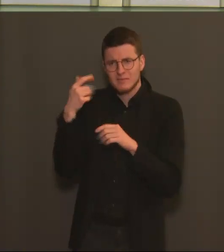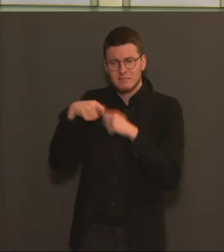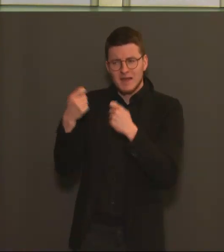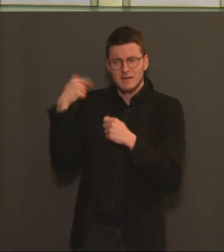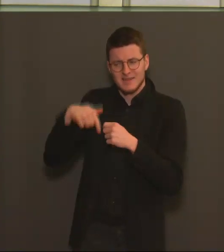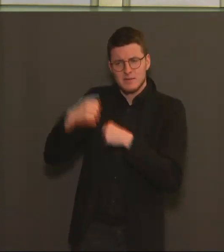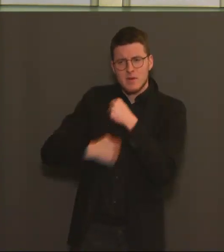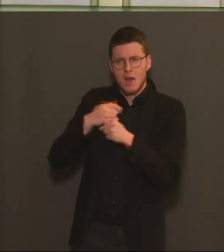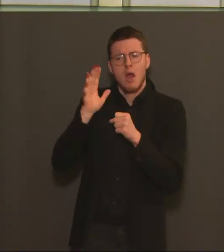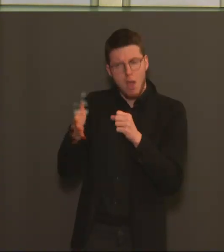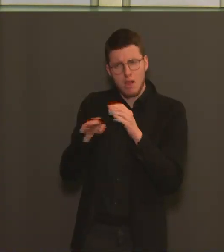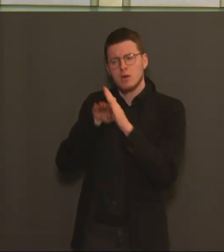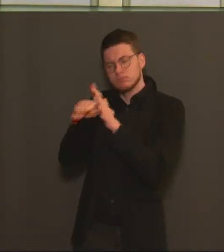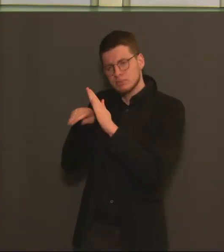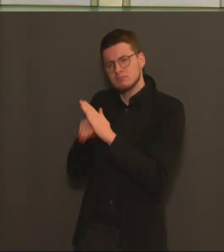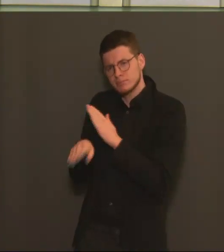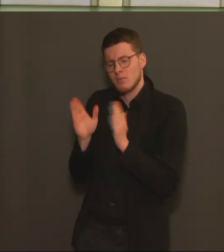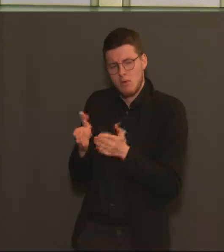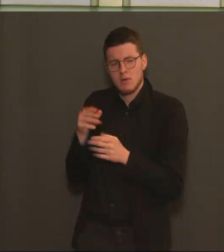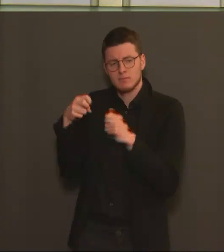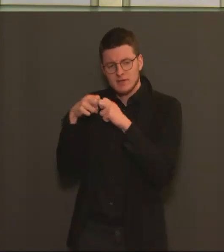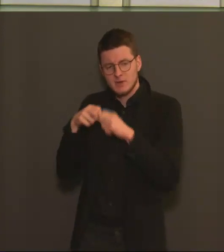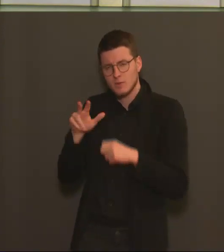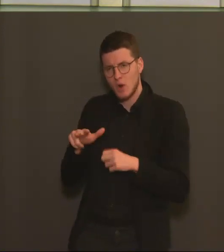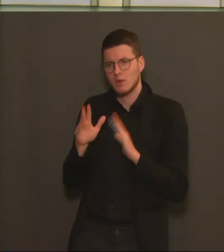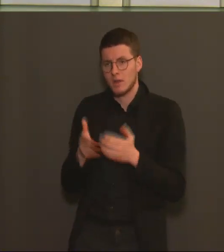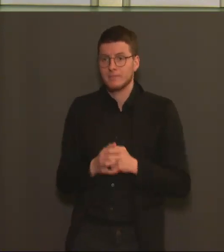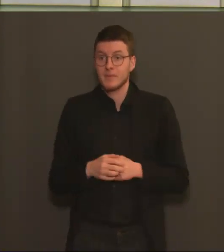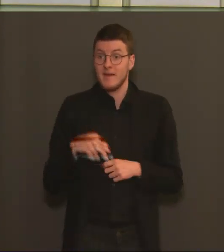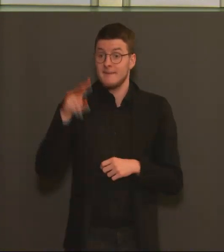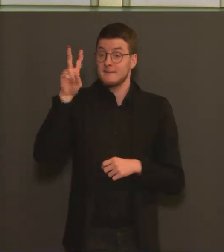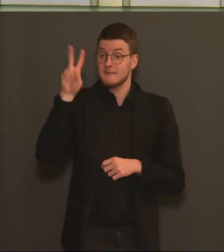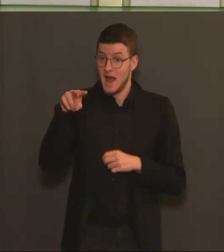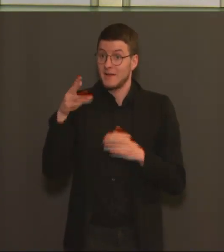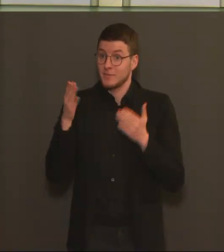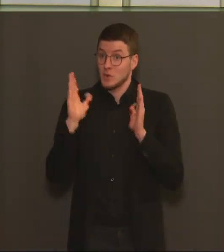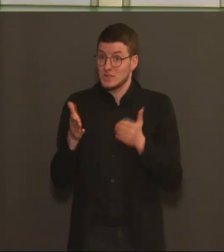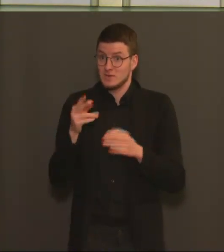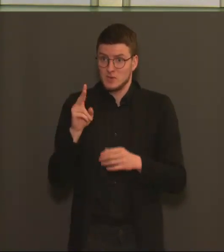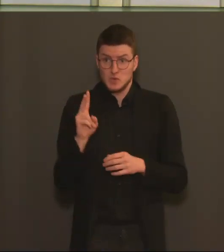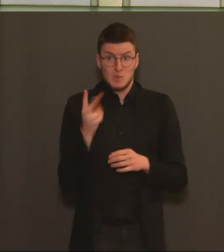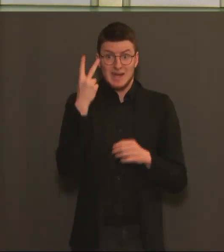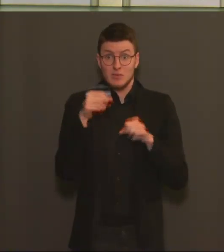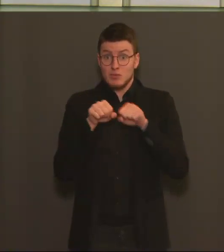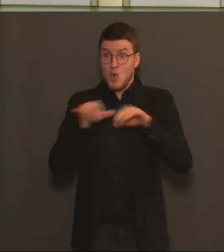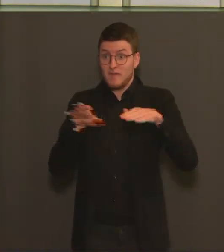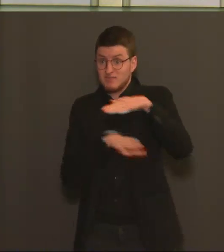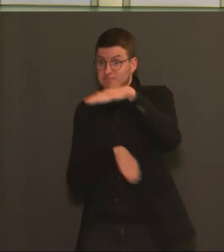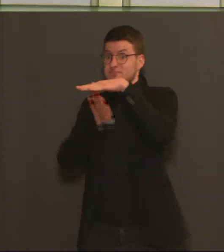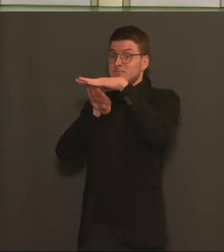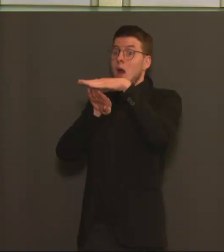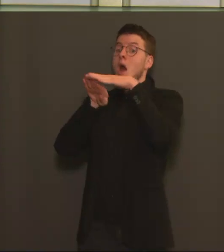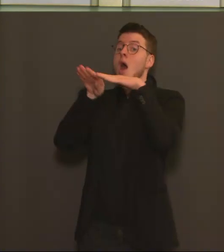is die evolutie iets minder uitgesproken. In Vlaanderen zijn de naweeën van de tweede golf veel langer voelbaar